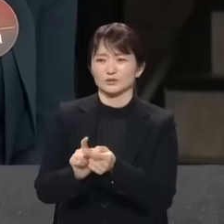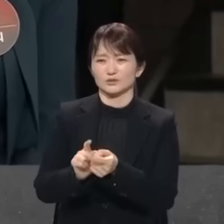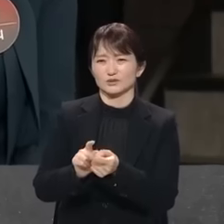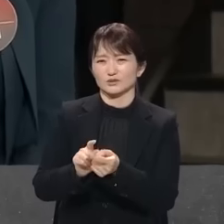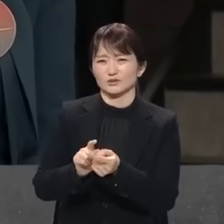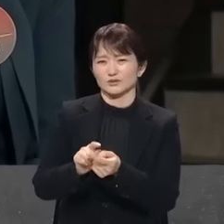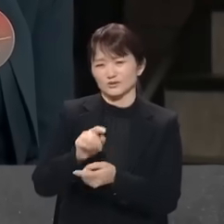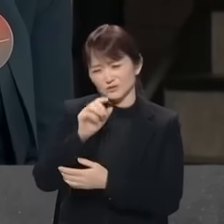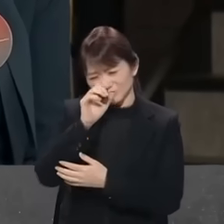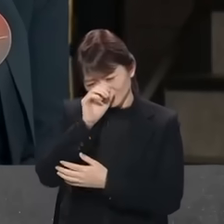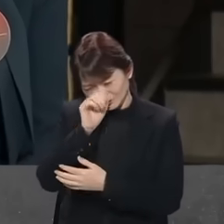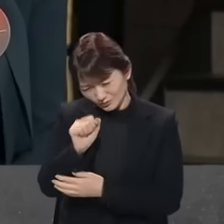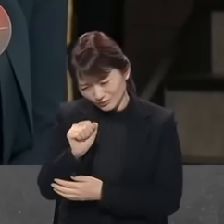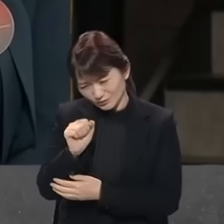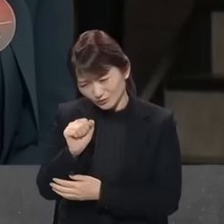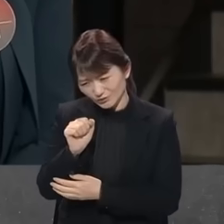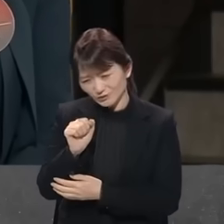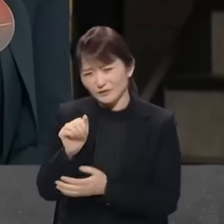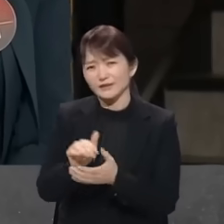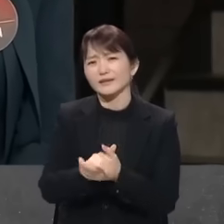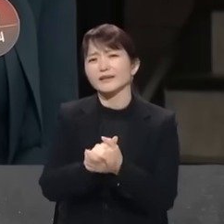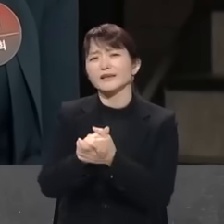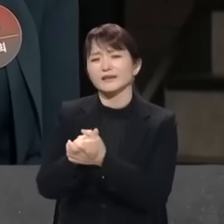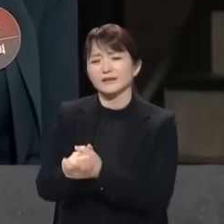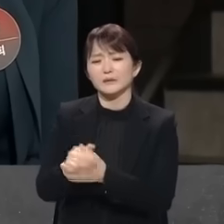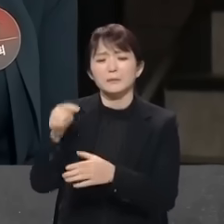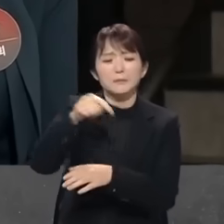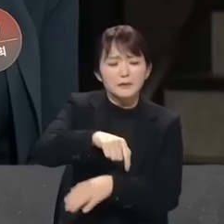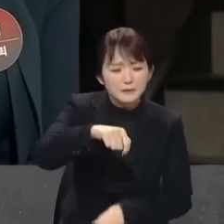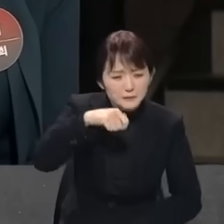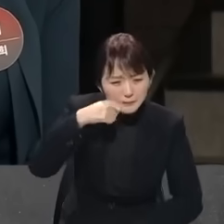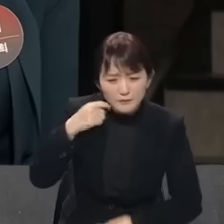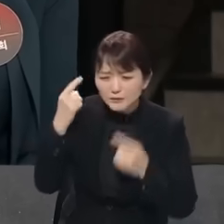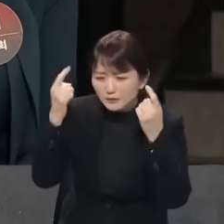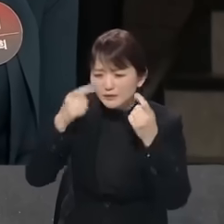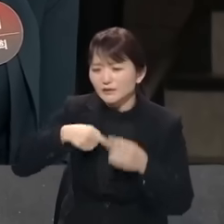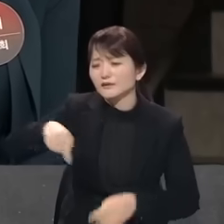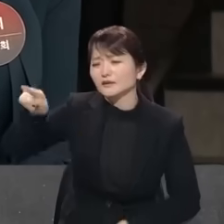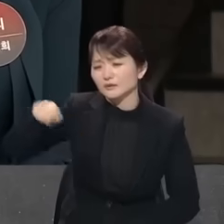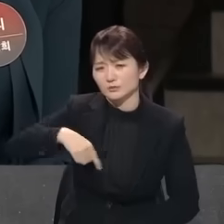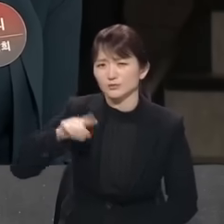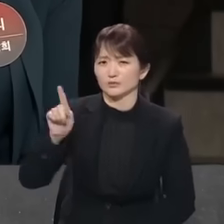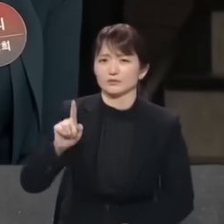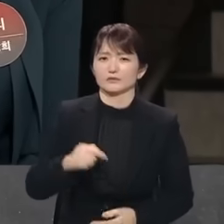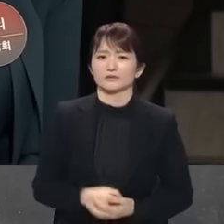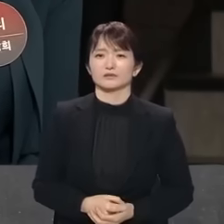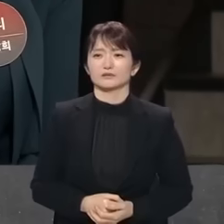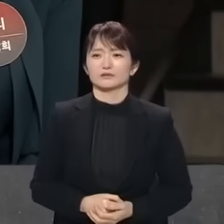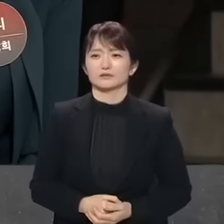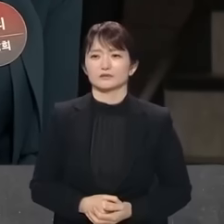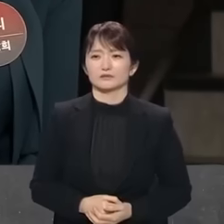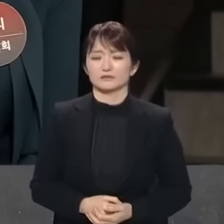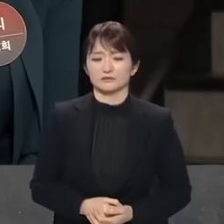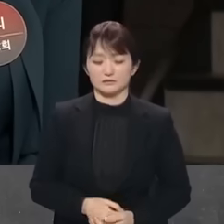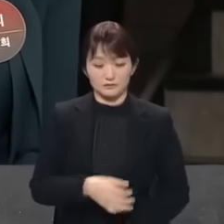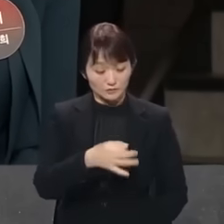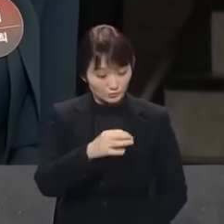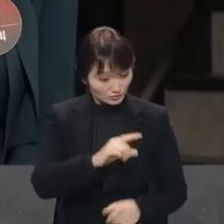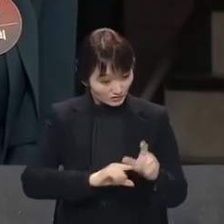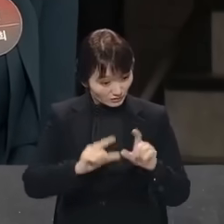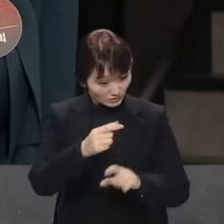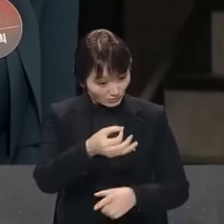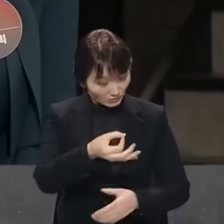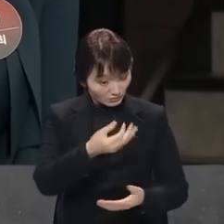재밌게 외식도 하고 여행도 하고 그렇게 살면 안 돼 에헤이 돈을 좀 더 달라는 기가